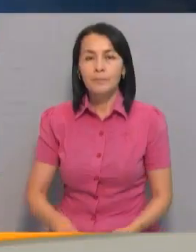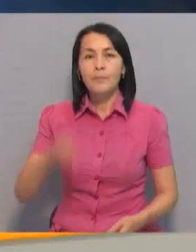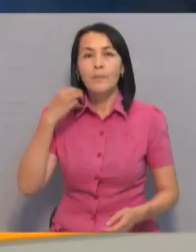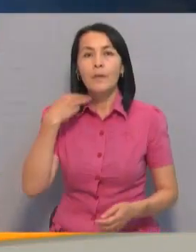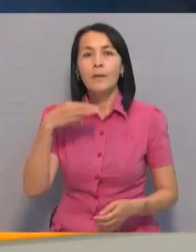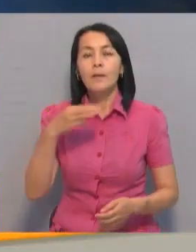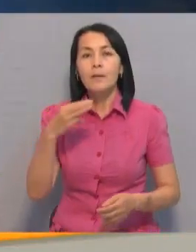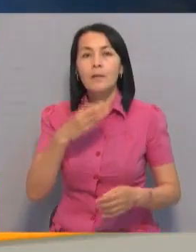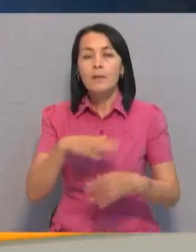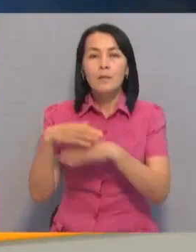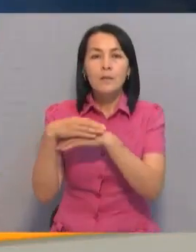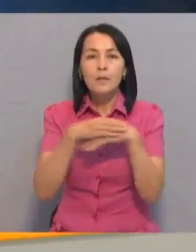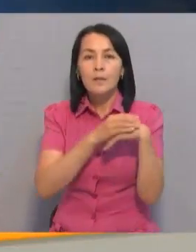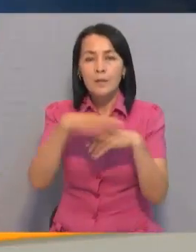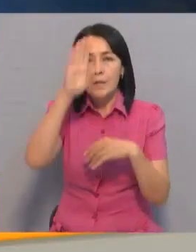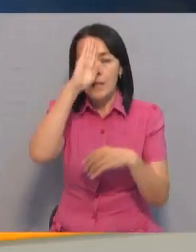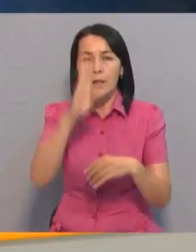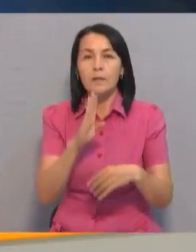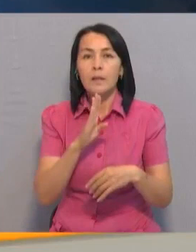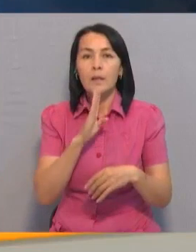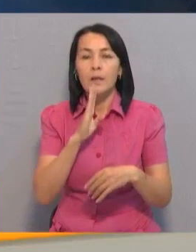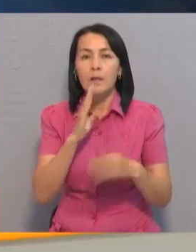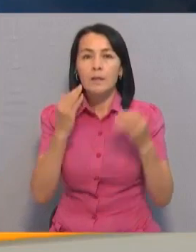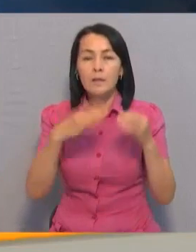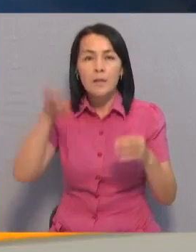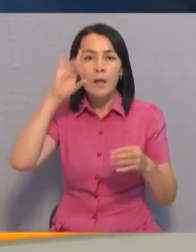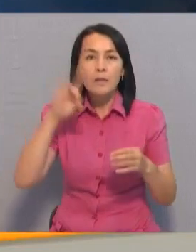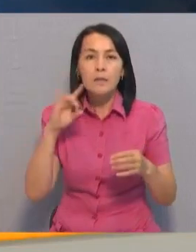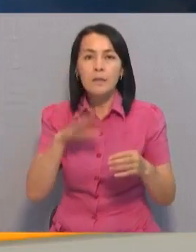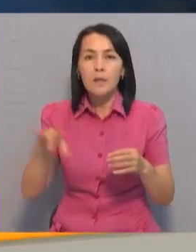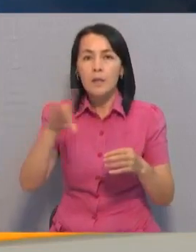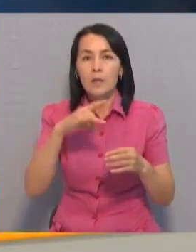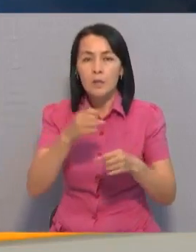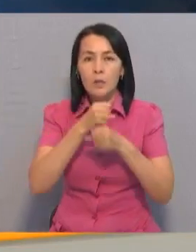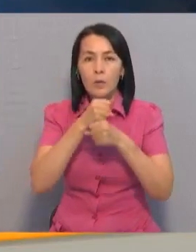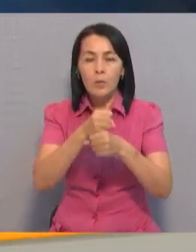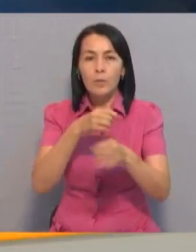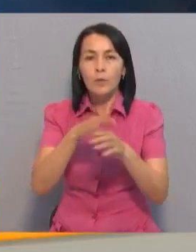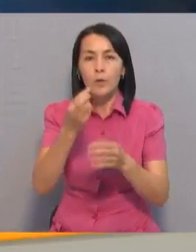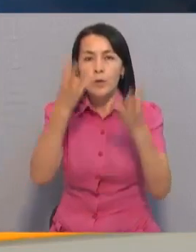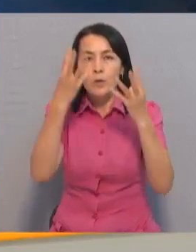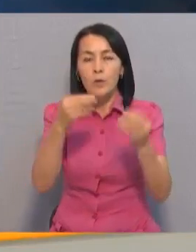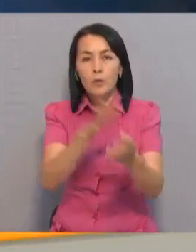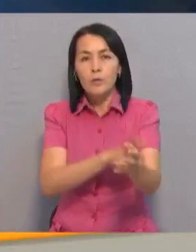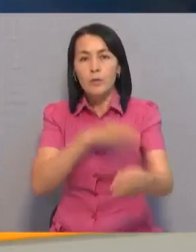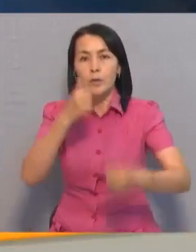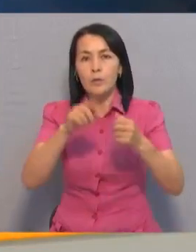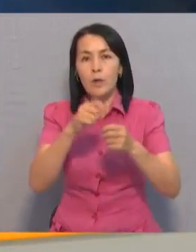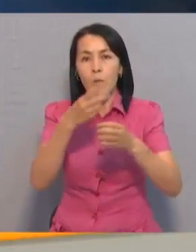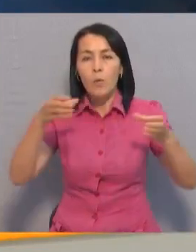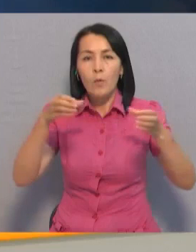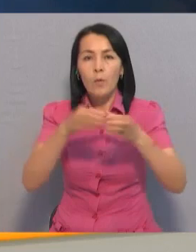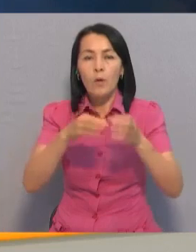Түркістанда белбеу күресінен ерлер және әйелдер арасындағы Қазақстан Республикасы кубогы өтті. 3 күнге созылған сайыста 11